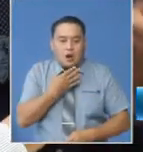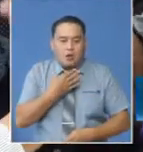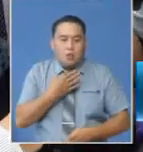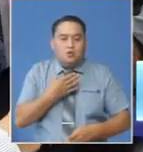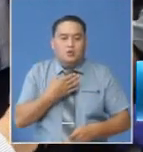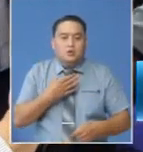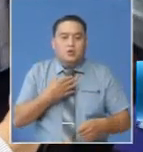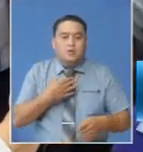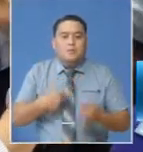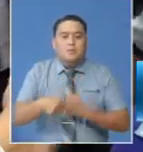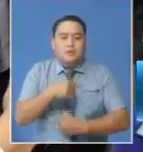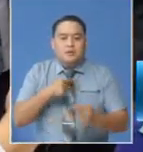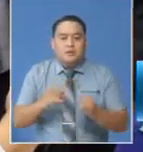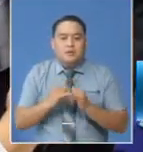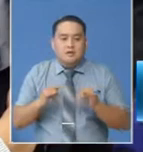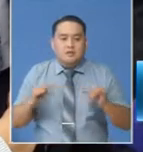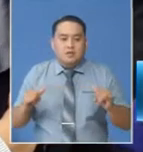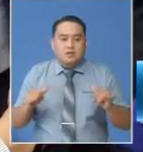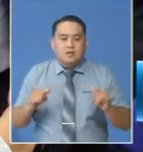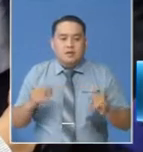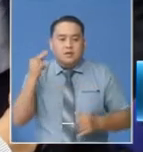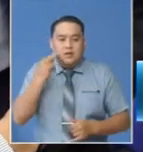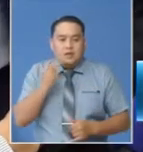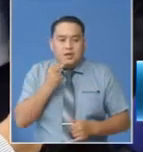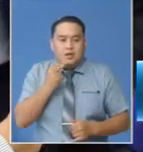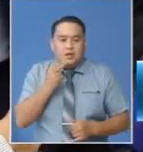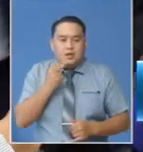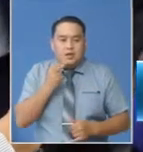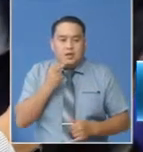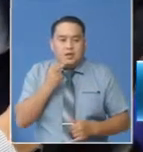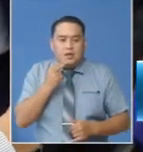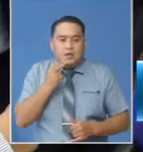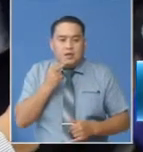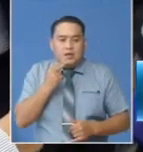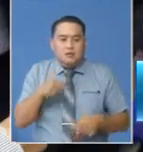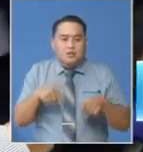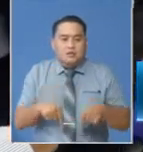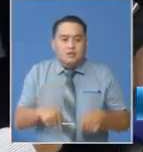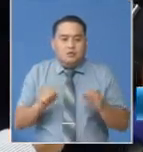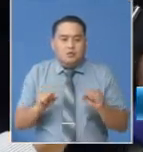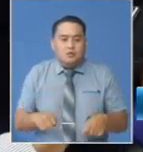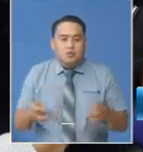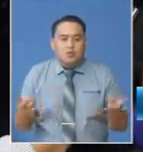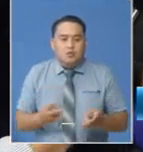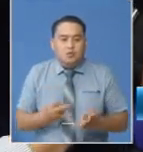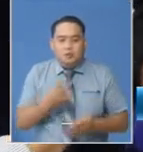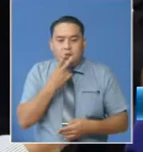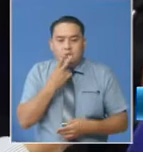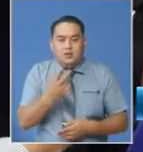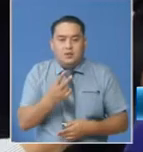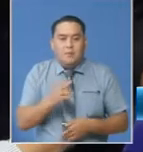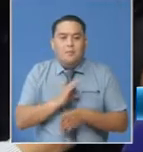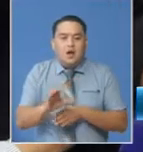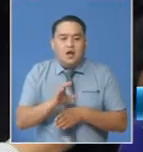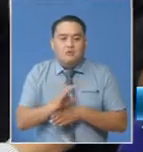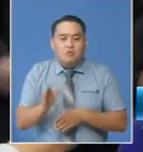для продвижения наших товаров в Китай. А в части индустриальной площадки надо посмотреть, какие